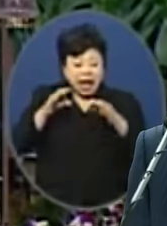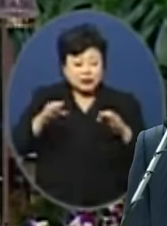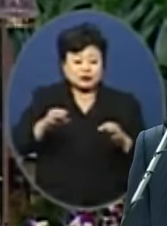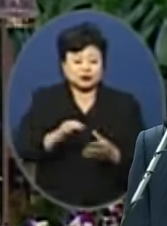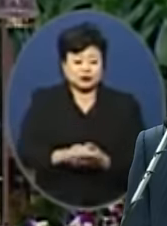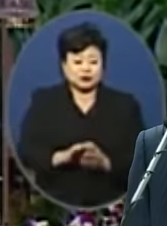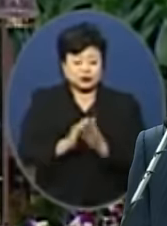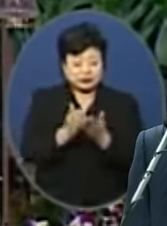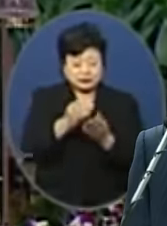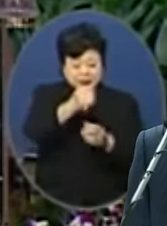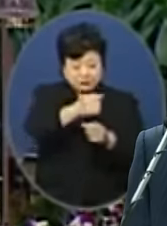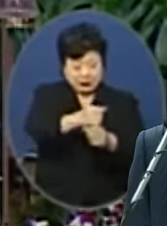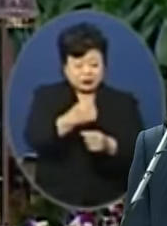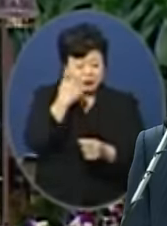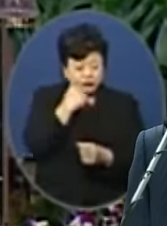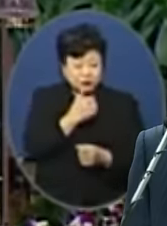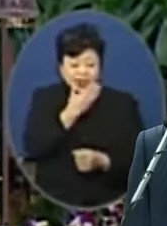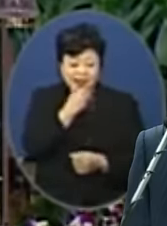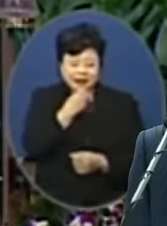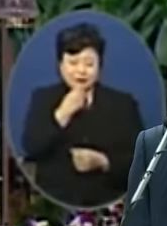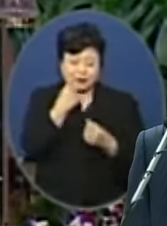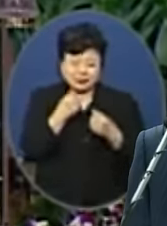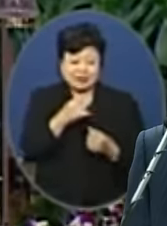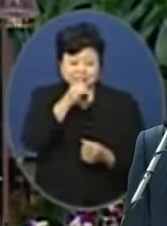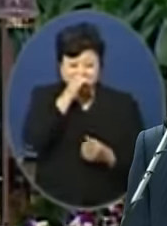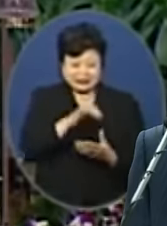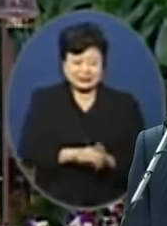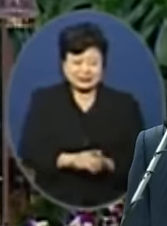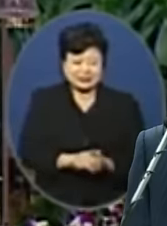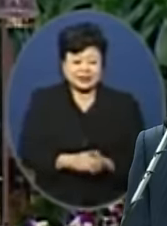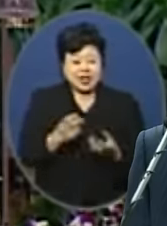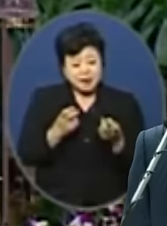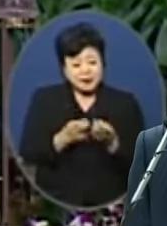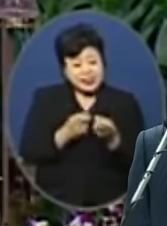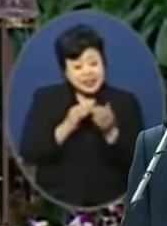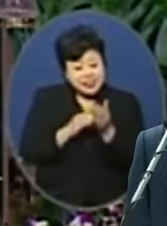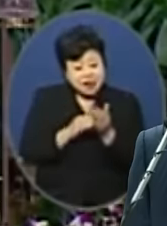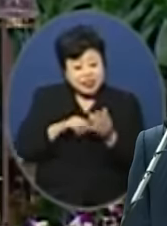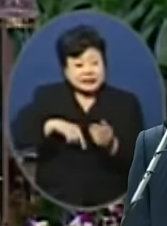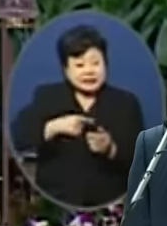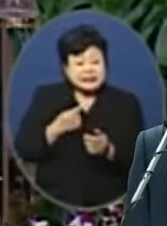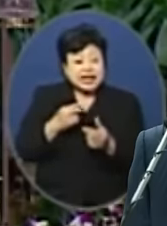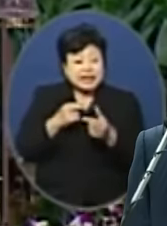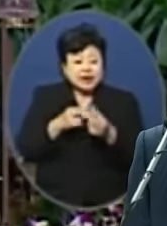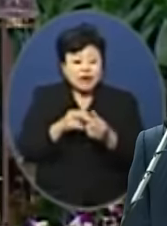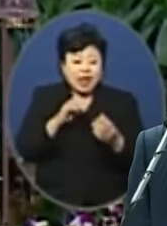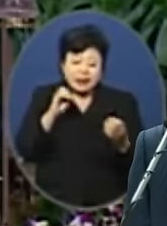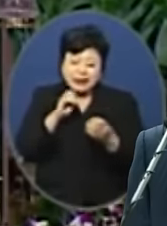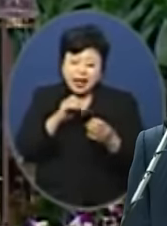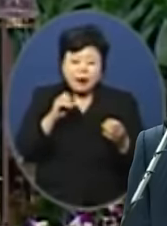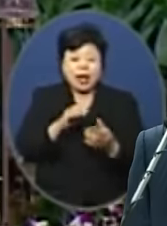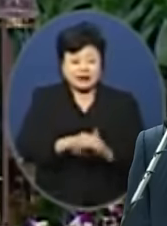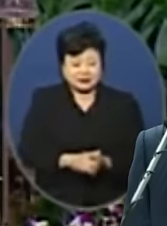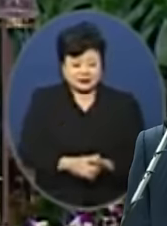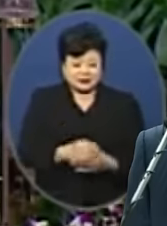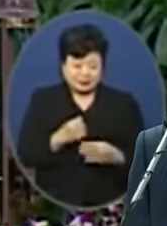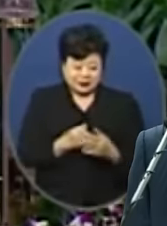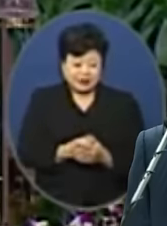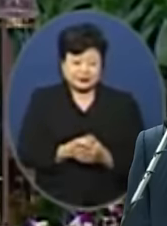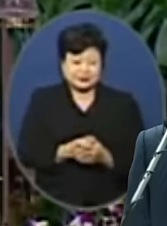잡지의 창설자로서 누구보다 행복한 삶을 살고 있는데 그 비결은 바로 자신과의 대화의 덕분이라는 것입니다.